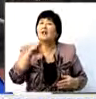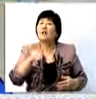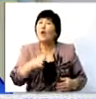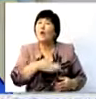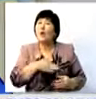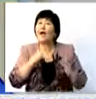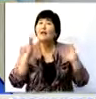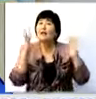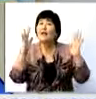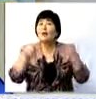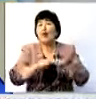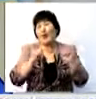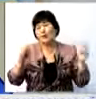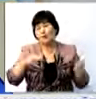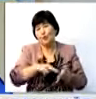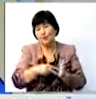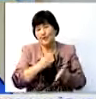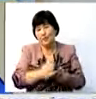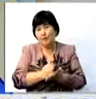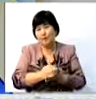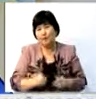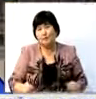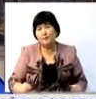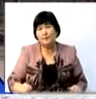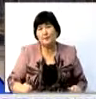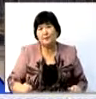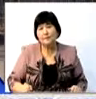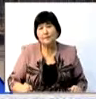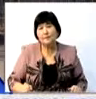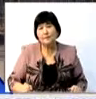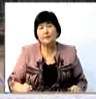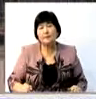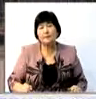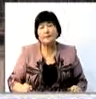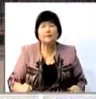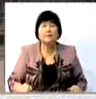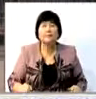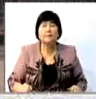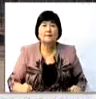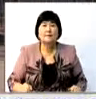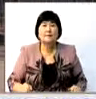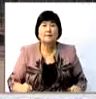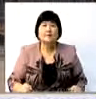рухани саябақ ашу жоспарда бар. Айнұр Тұңшыбаева, Талғат Әлменов, Төрехан Қожахметов, Қызылорда телеарнасы.